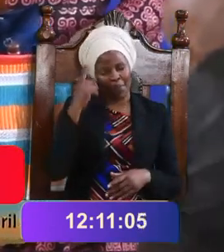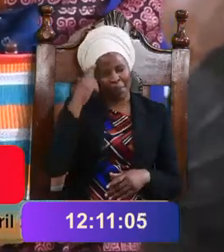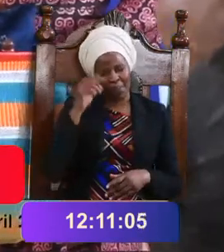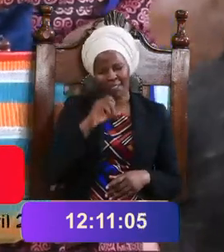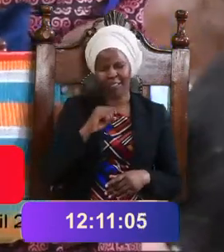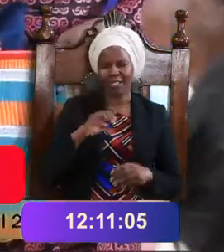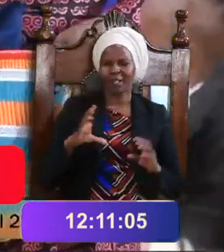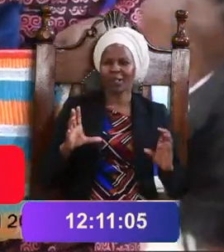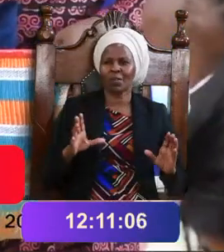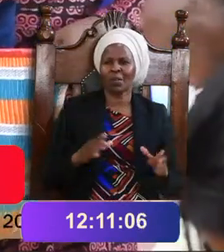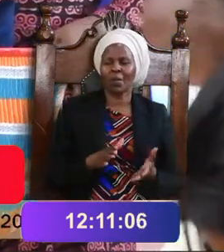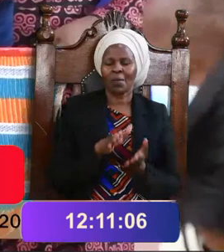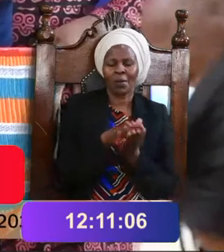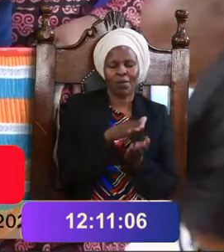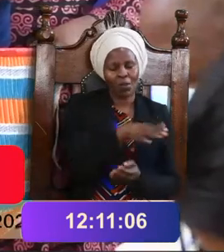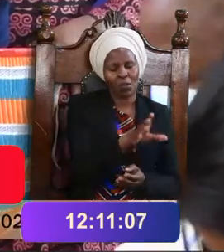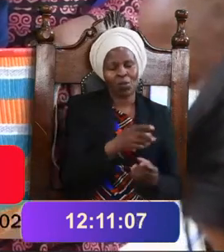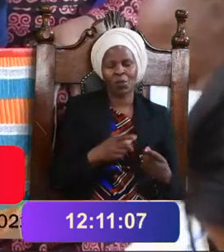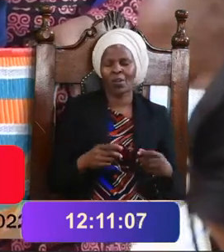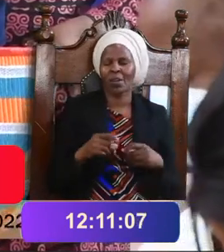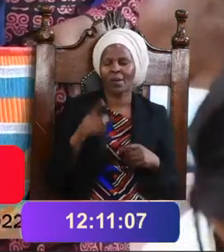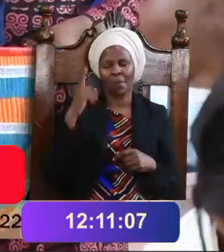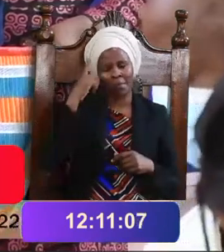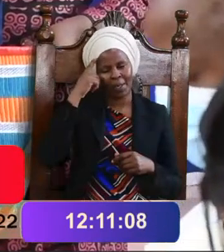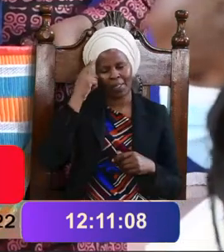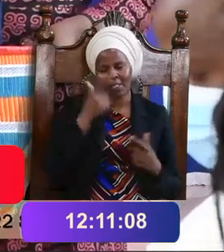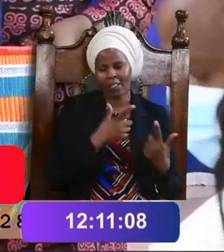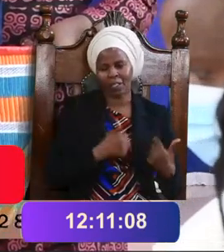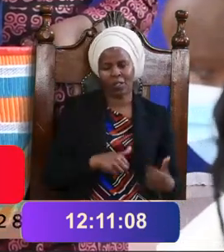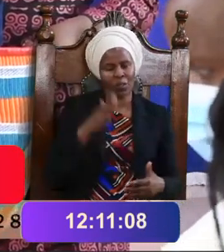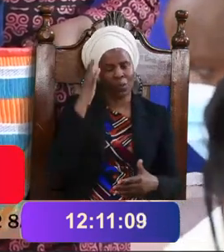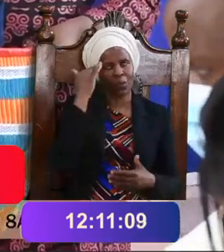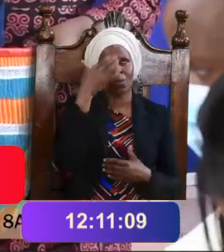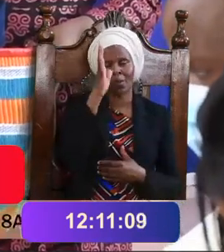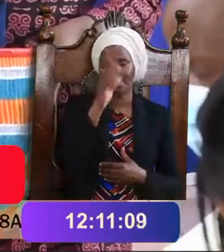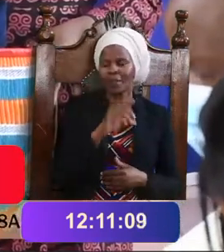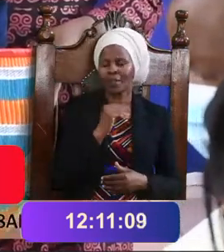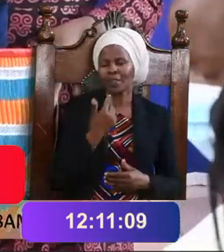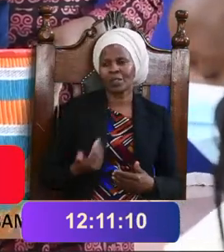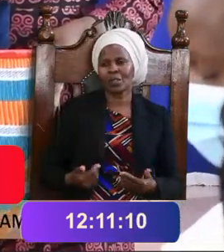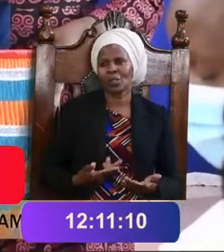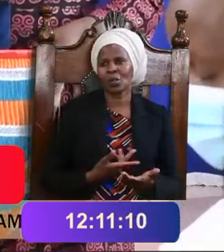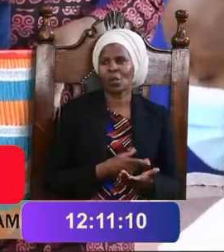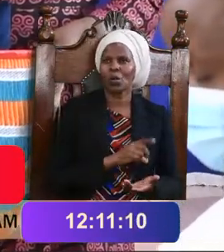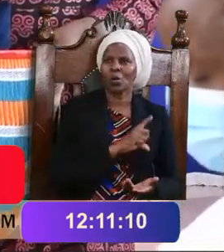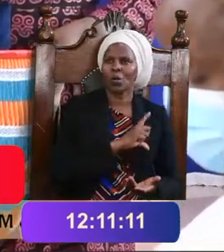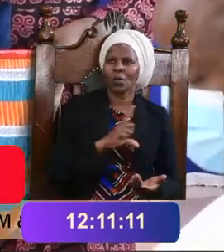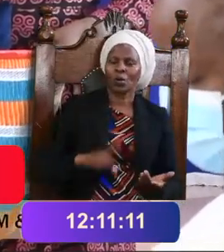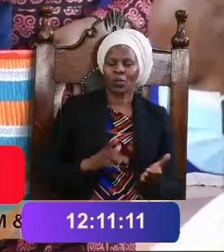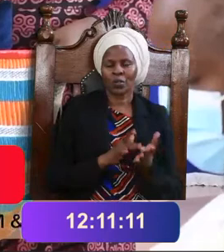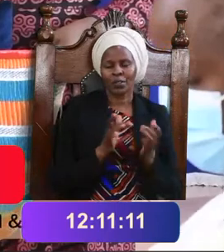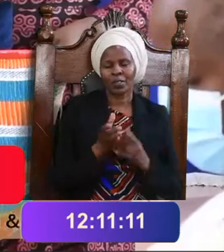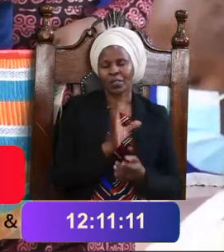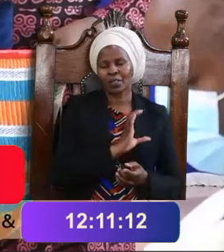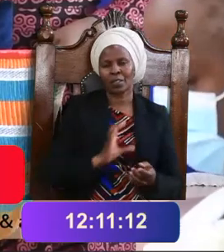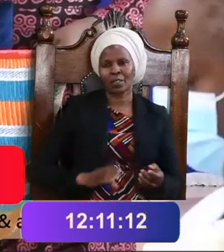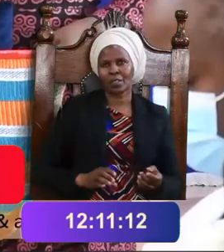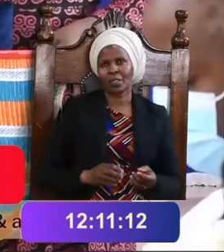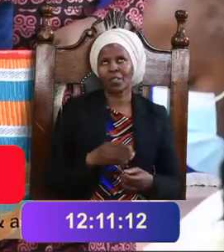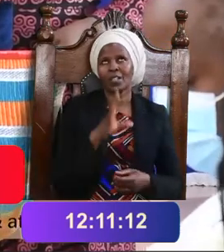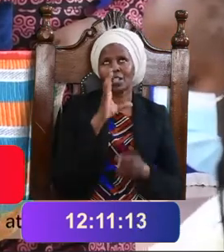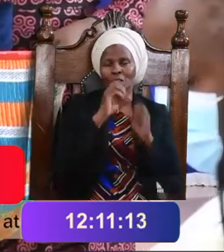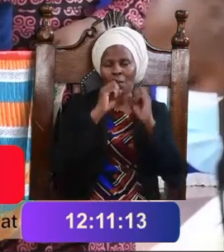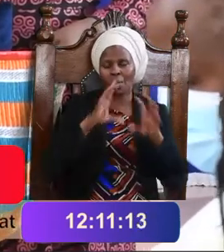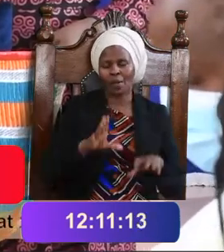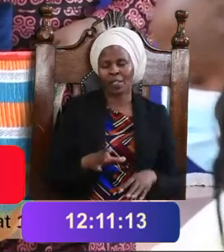zote iwahifadhi mioyo yenu na nia zenu katika kumjua Mungu na mwana wake wa pekee Bwana wetu Yesu Kristo. Na baraka za